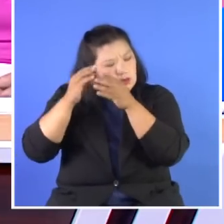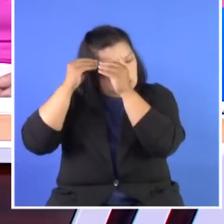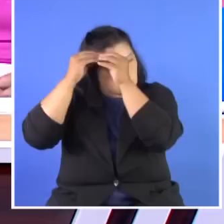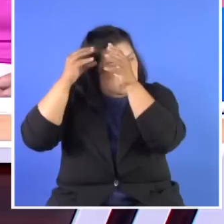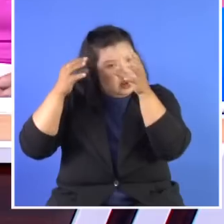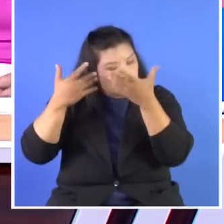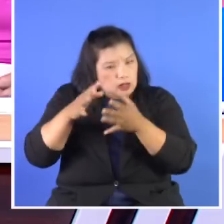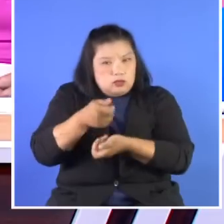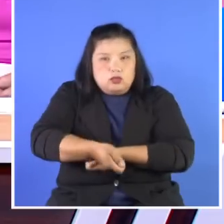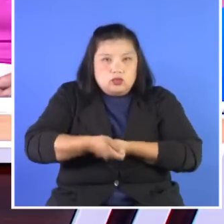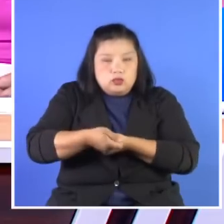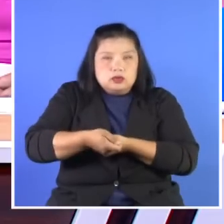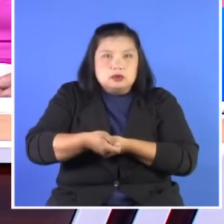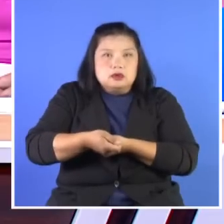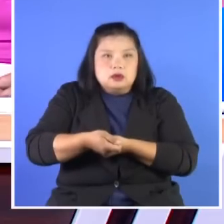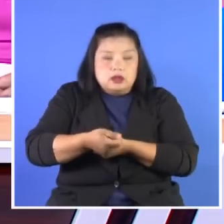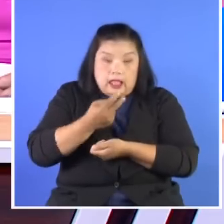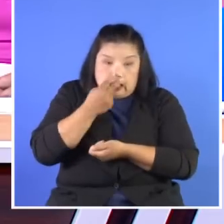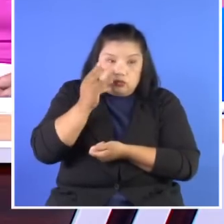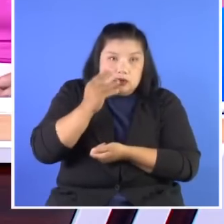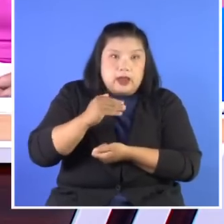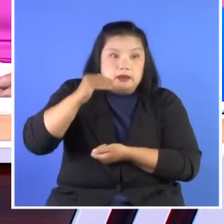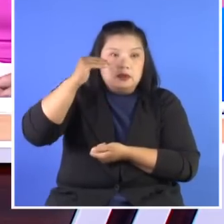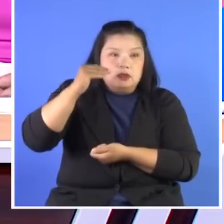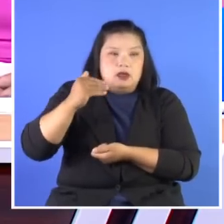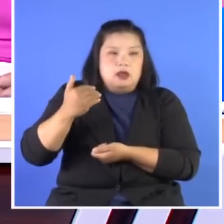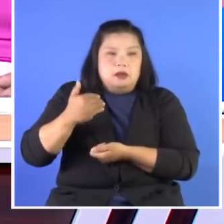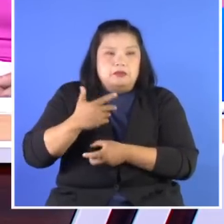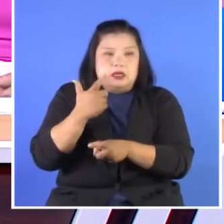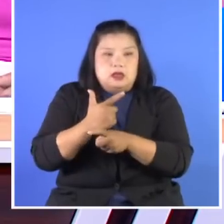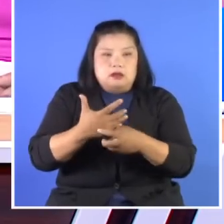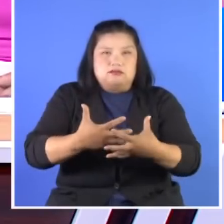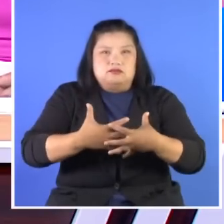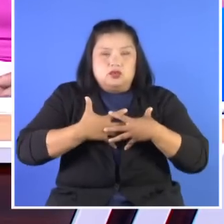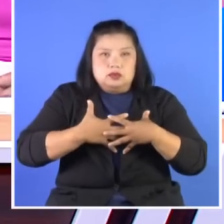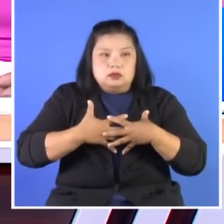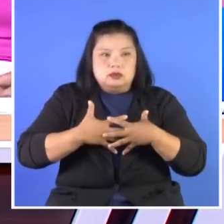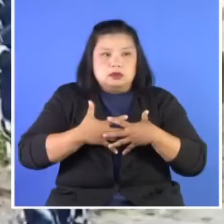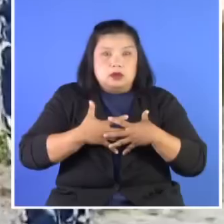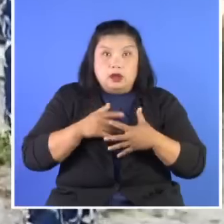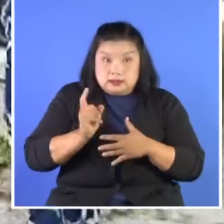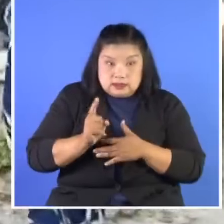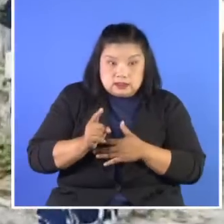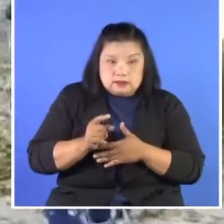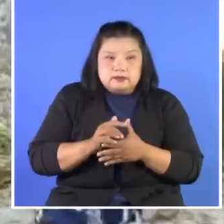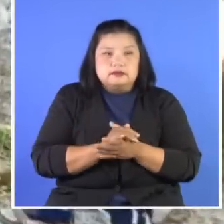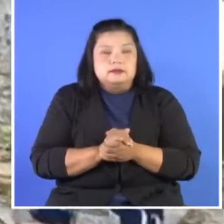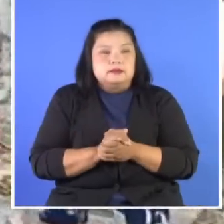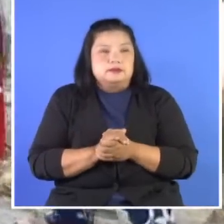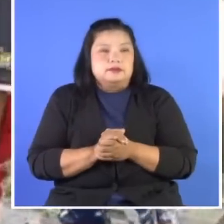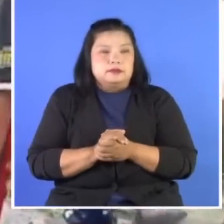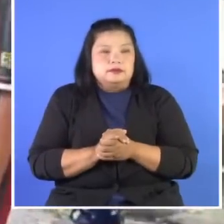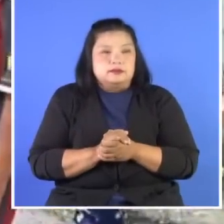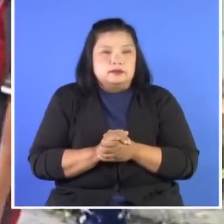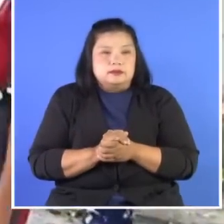ขุดศพพี่ชายปรากฏว่าศพพี่ชายเนี่ยถูกกำแพงเนี่ยทับอยู่จริงๆเออถูกกำแพงอิฐเนี่ยมันถล่มทับ